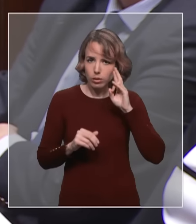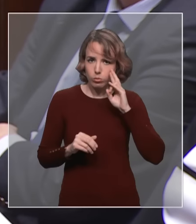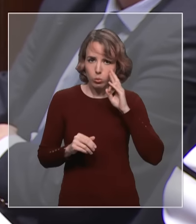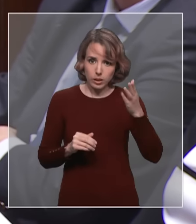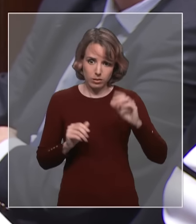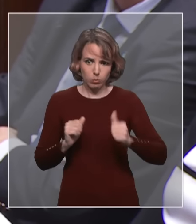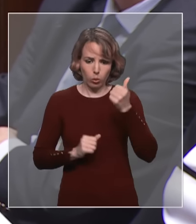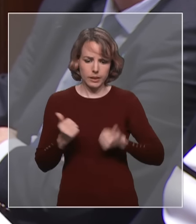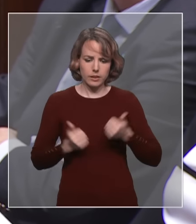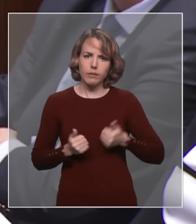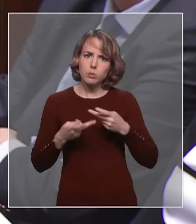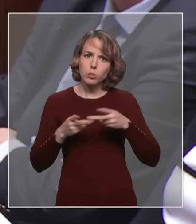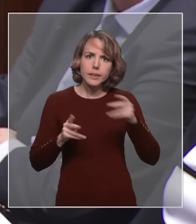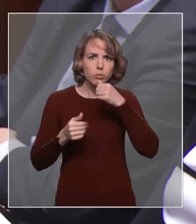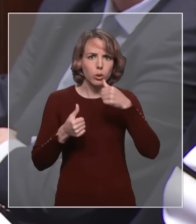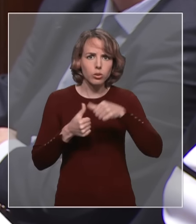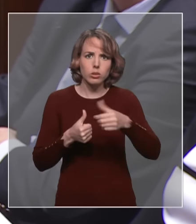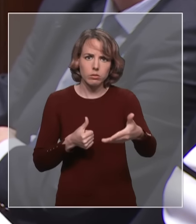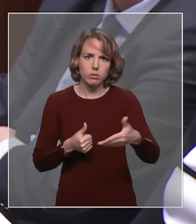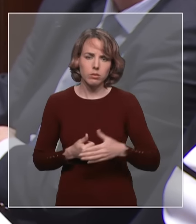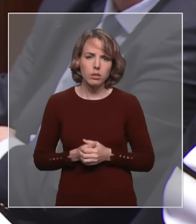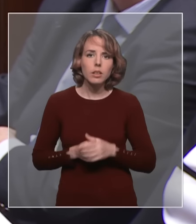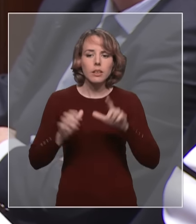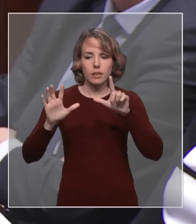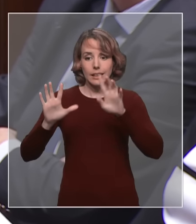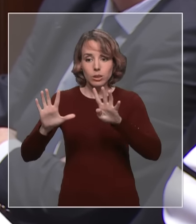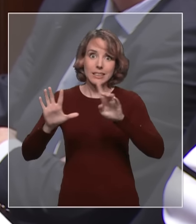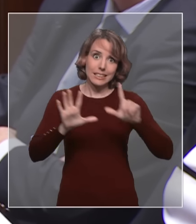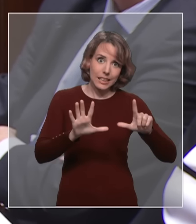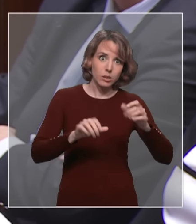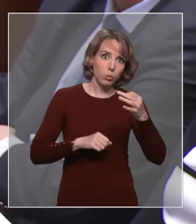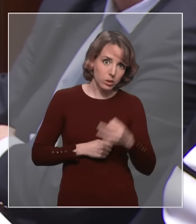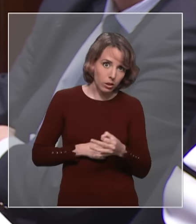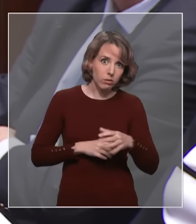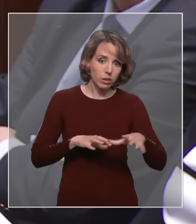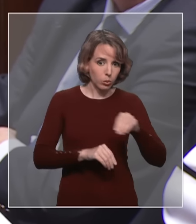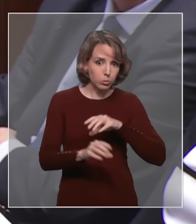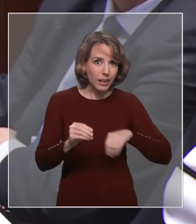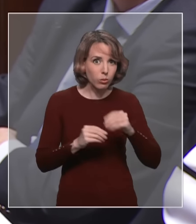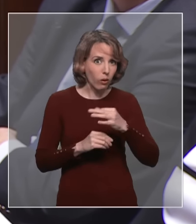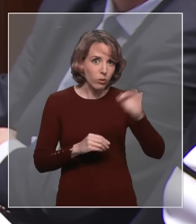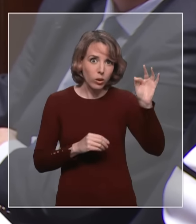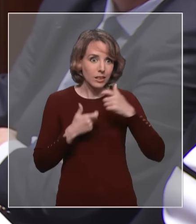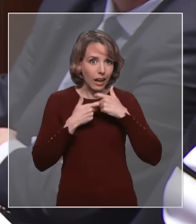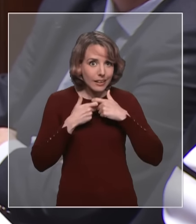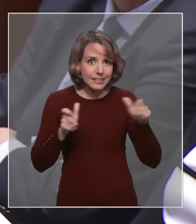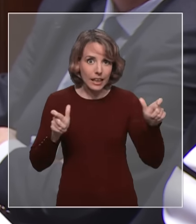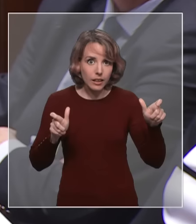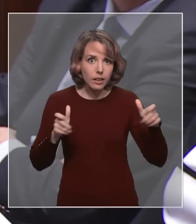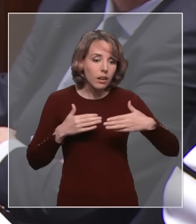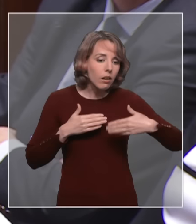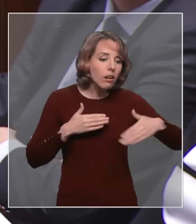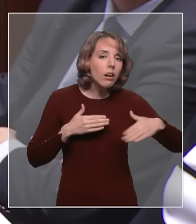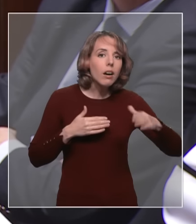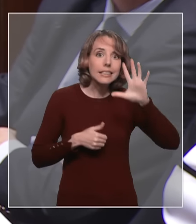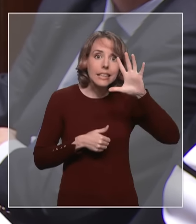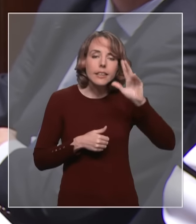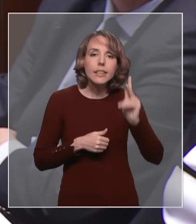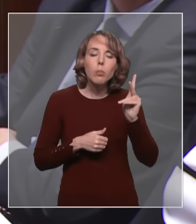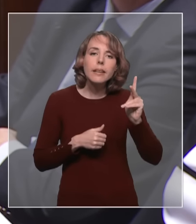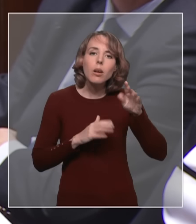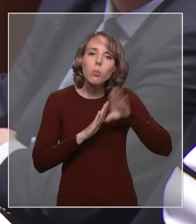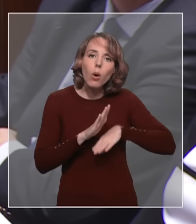des services publics. Je le rappelle aujourd'hui, 97% de la population française a accès à ce service sous moins de 5 km.